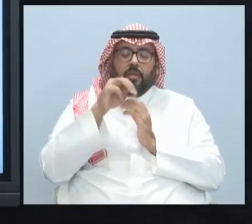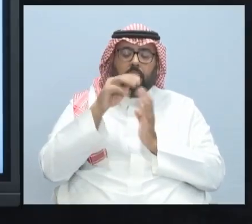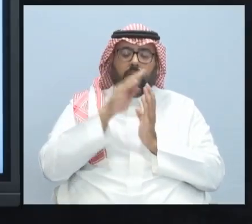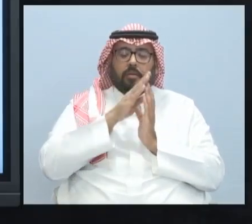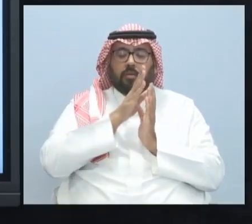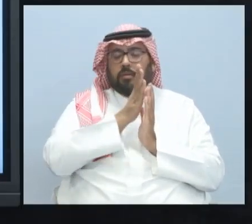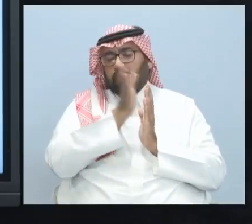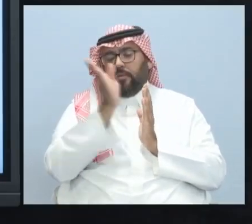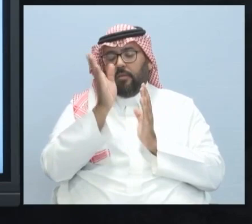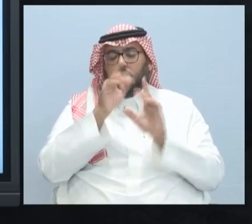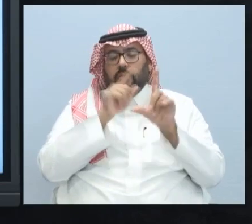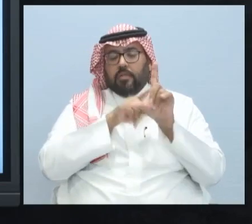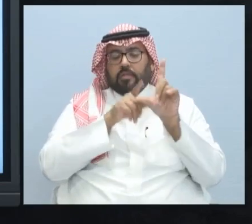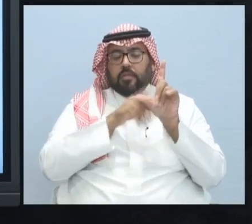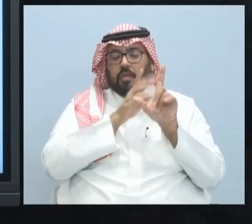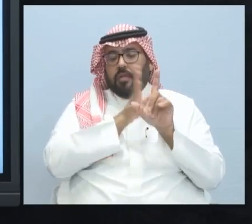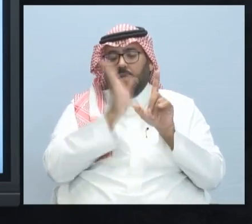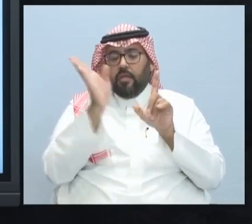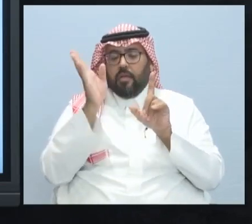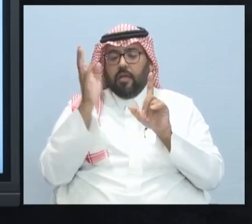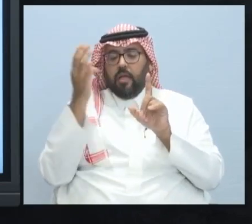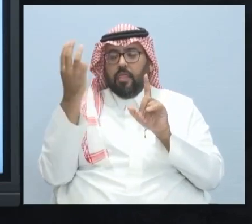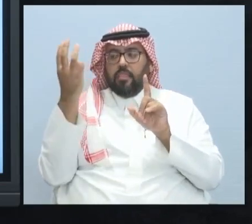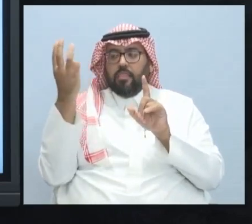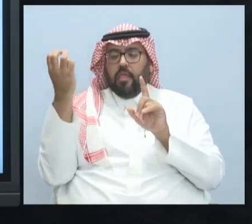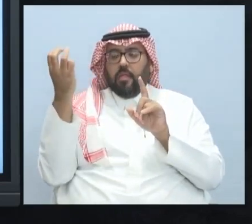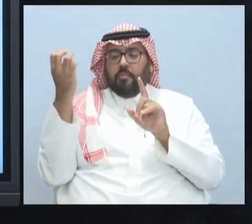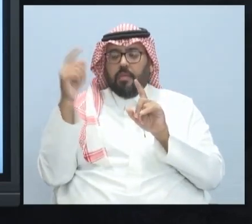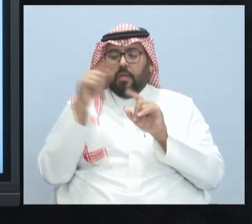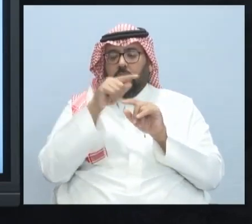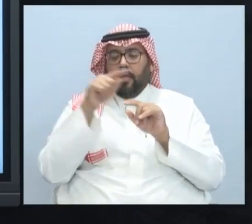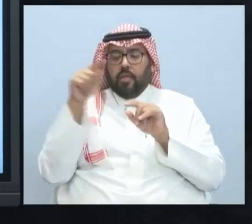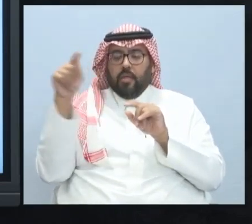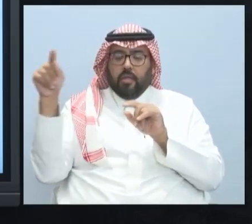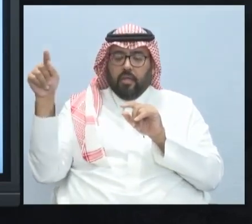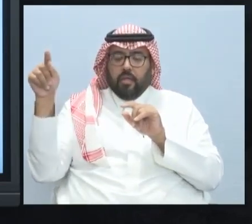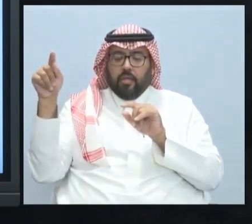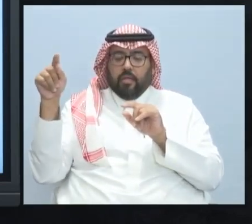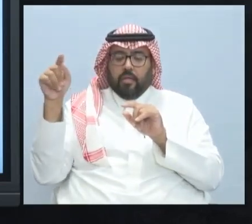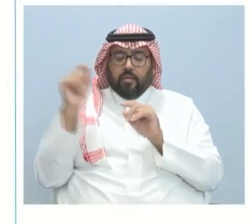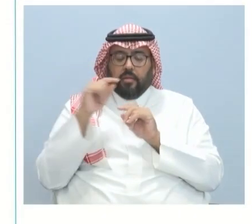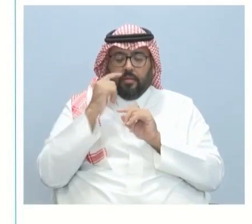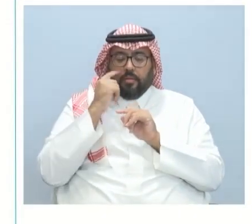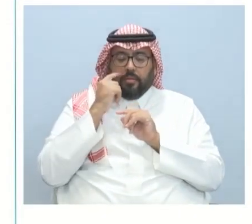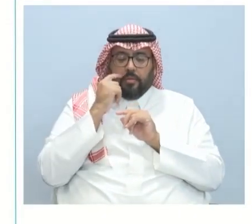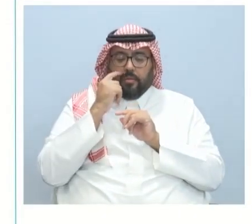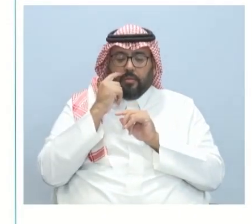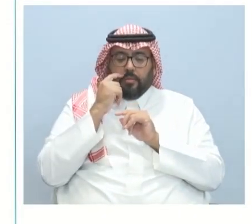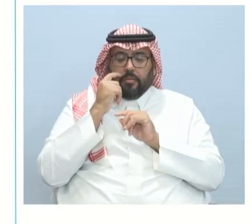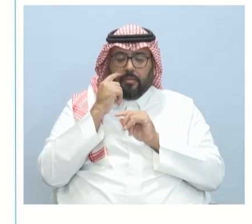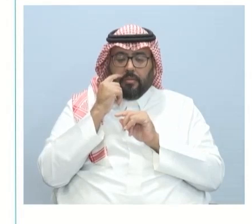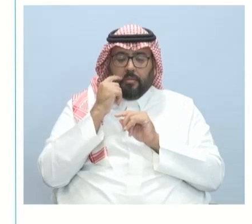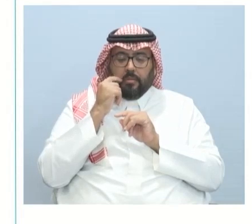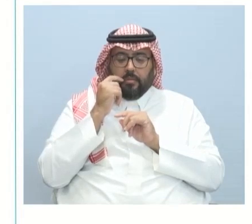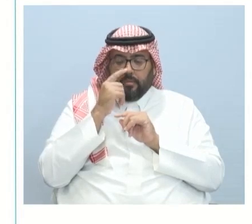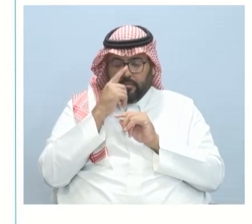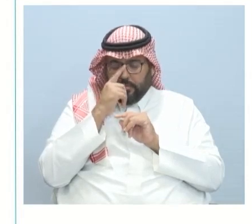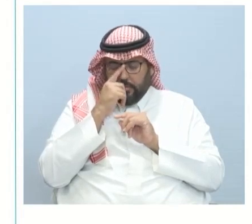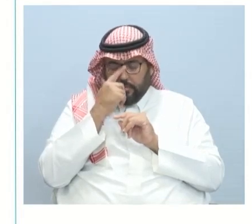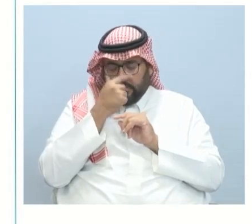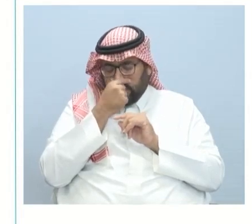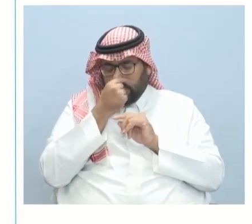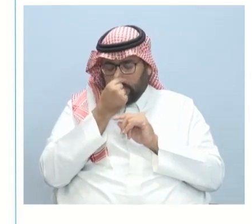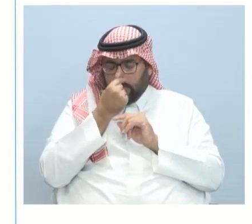و300 ملم على المحور واي ليلتقي بالنقطه 300 و300 فالبدايه ستكون سيكون